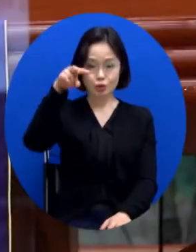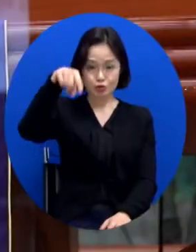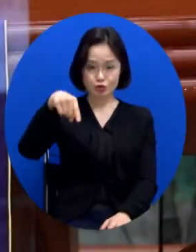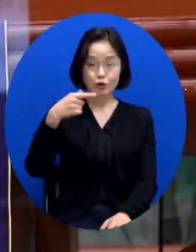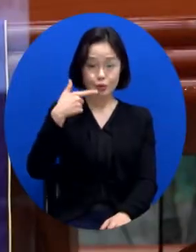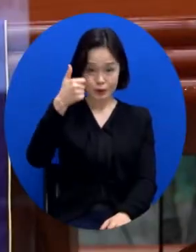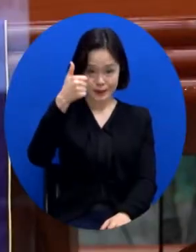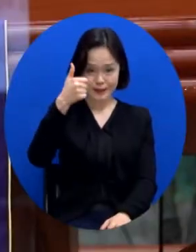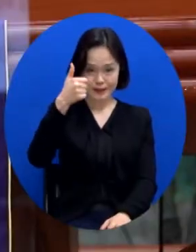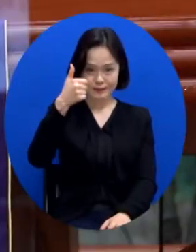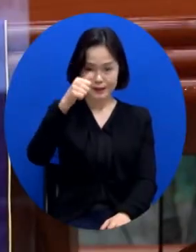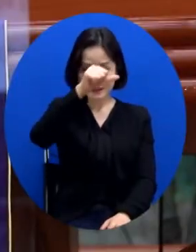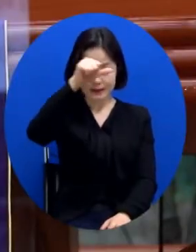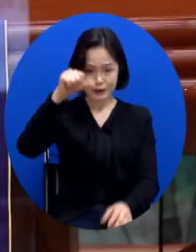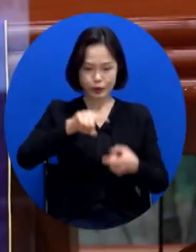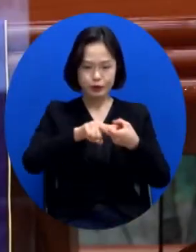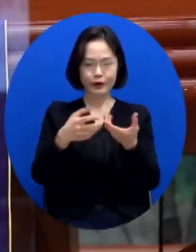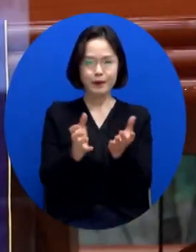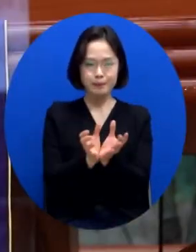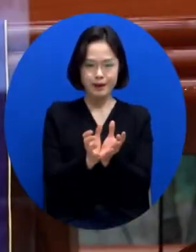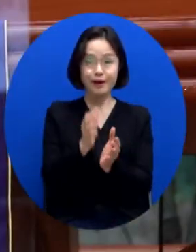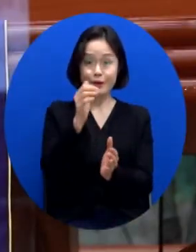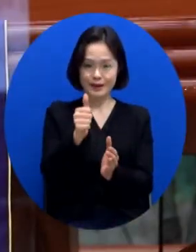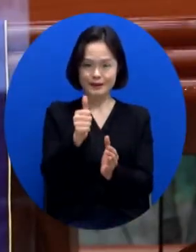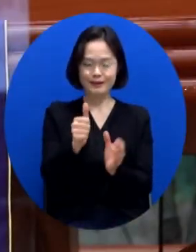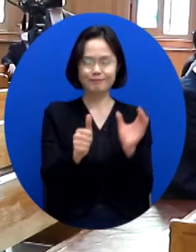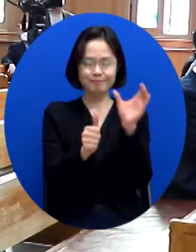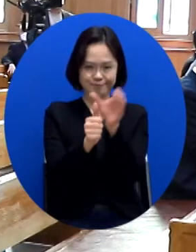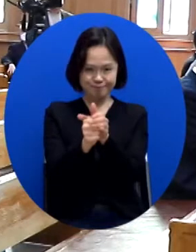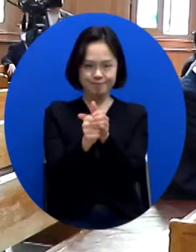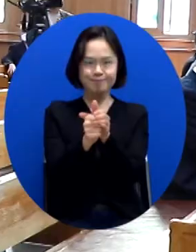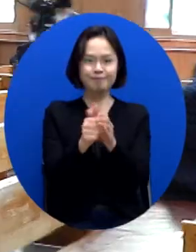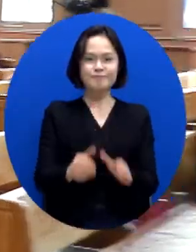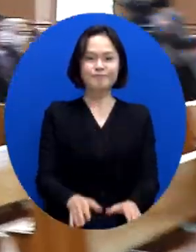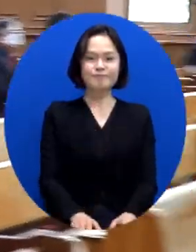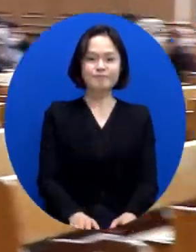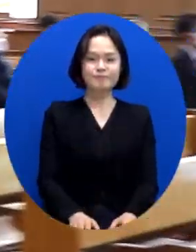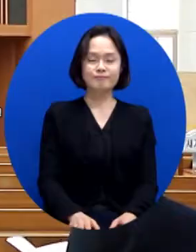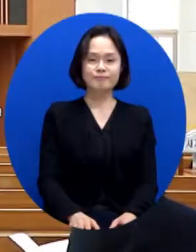전주시 장로교 회원 앞에 신임 대표회장 으로 입력했습니다